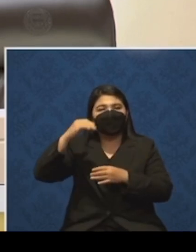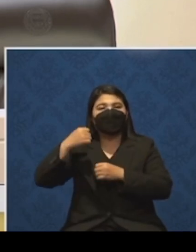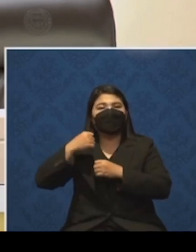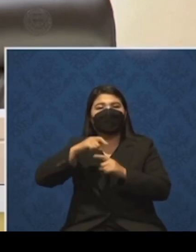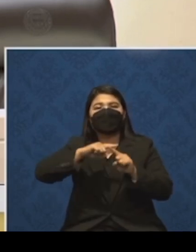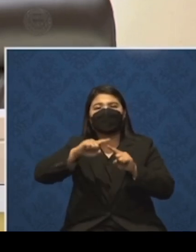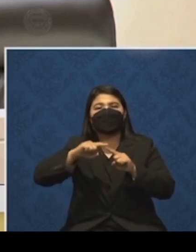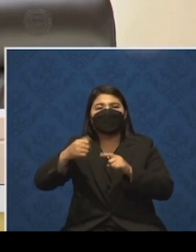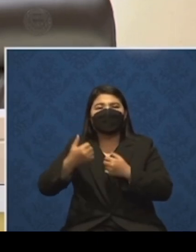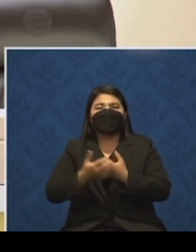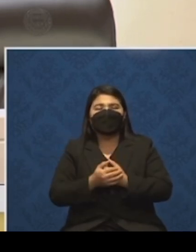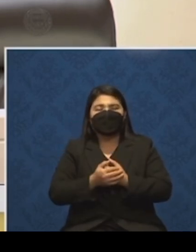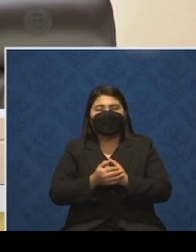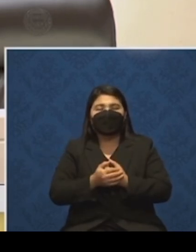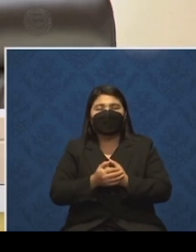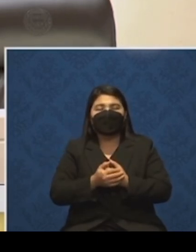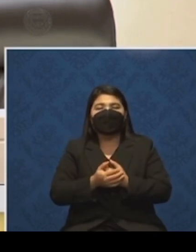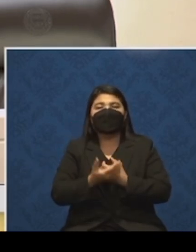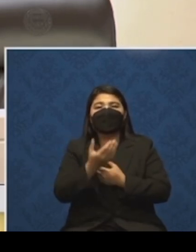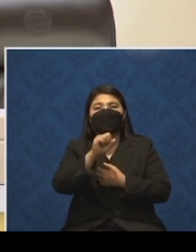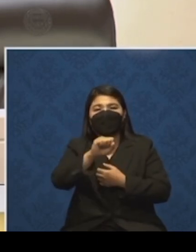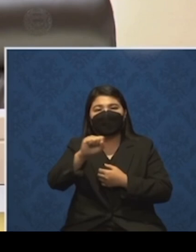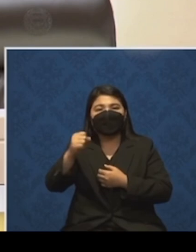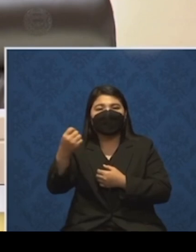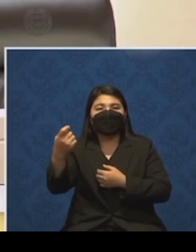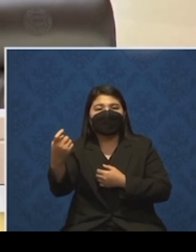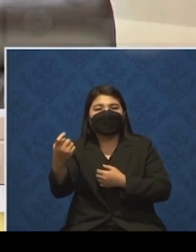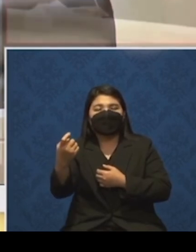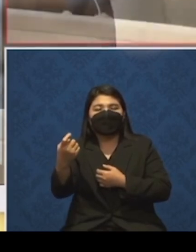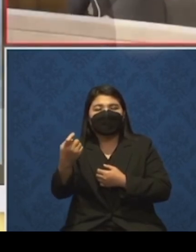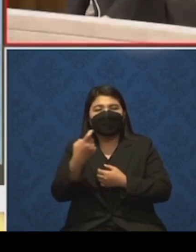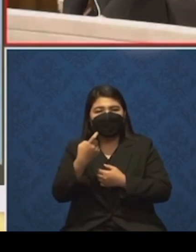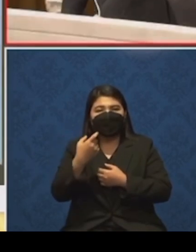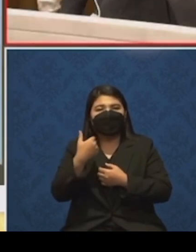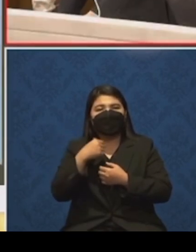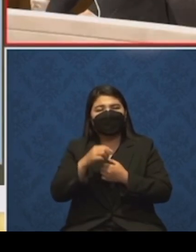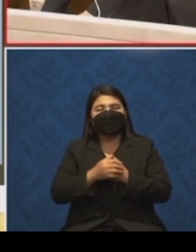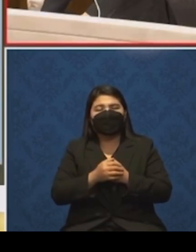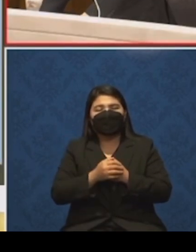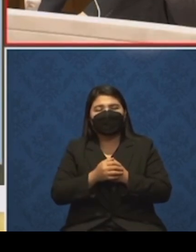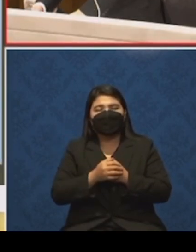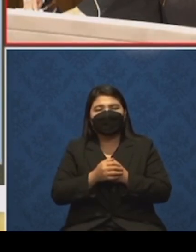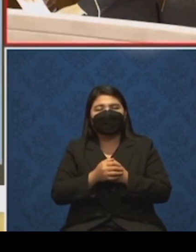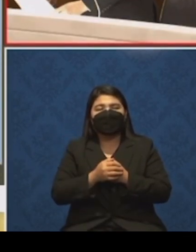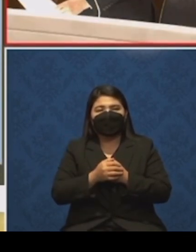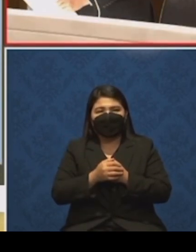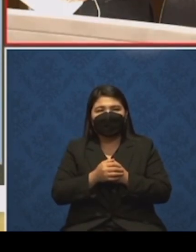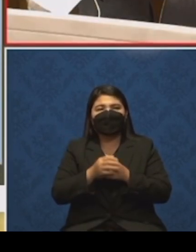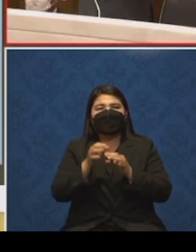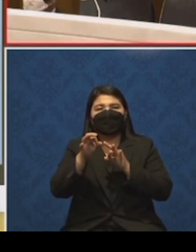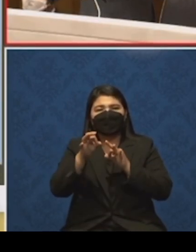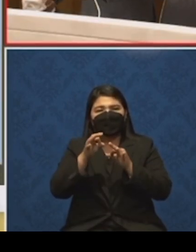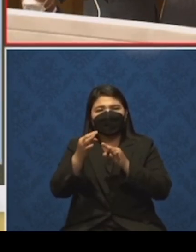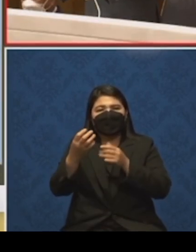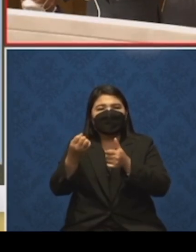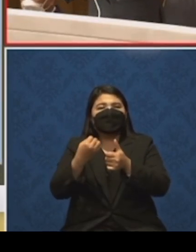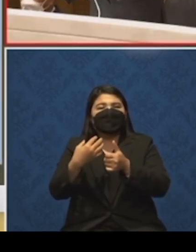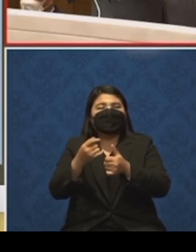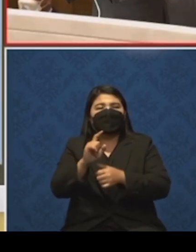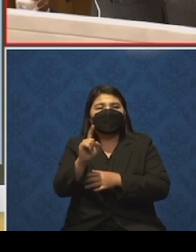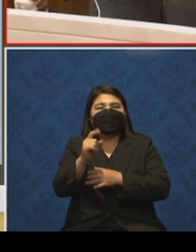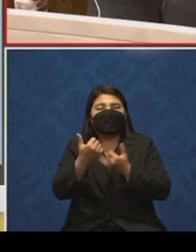ท่านให้ตั้งคำถามหรือให้ข้อสังเกตในการดำเนินการผมขออนุญาตก